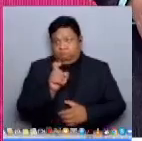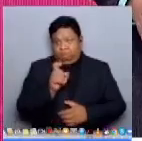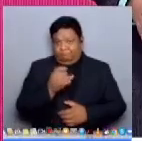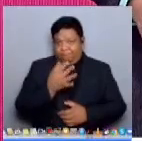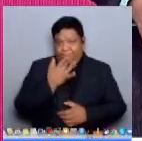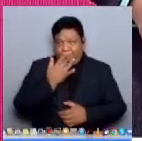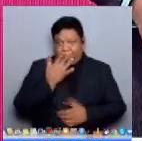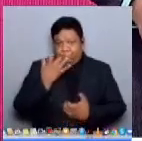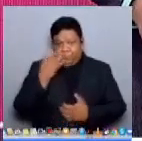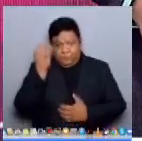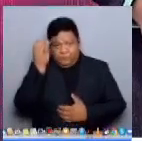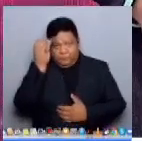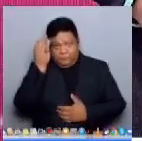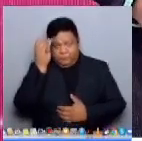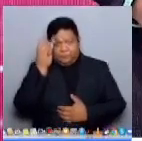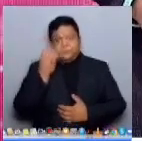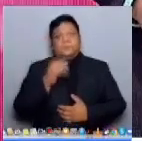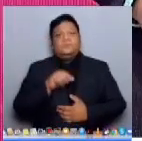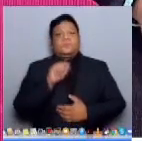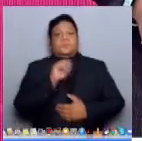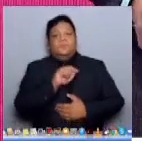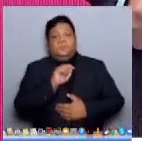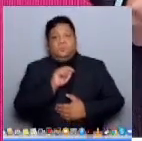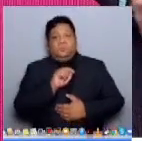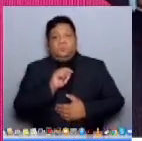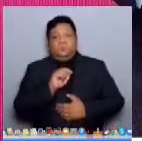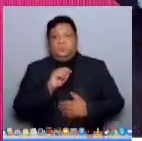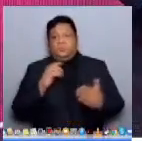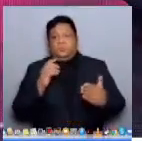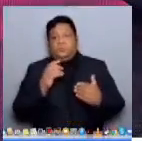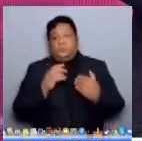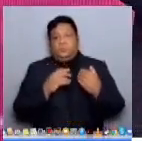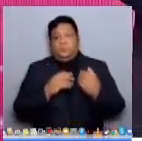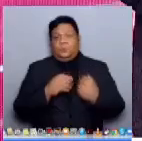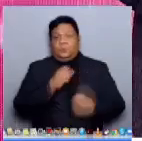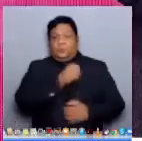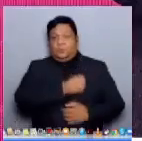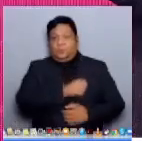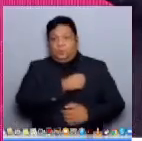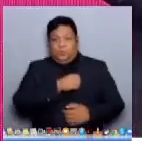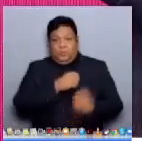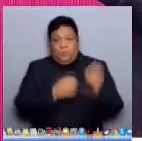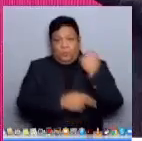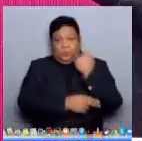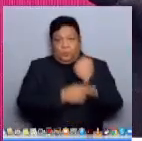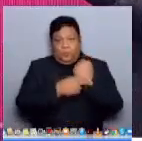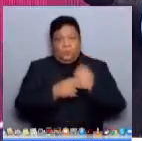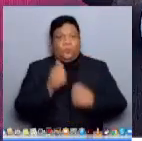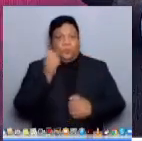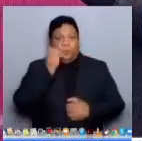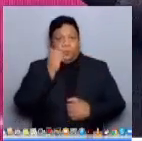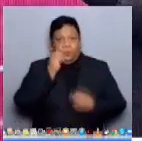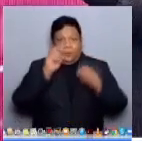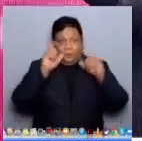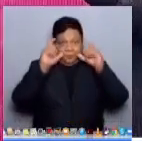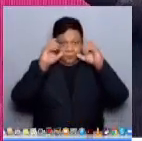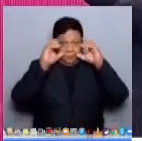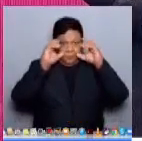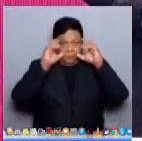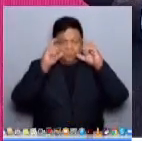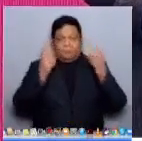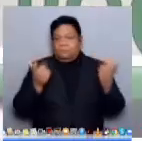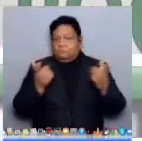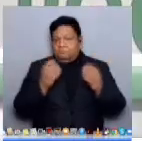ito sa Switzerland kung saan lagi kang gising. Kung saan yan, alamin natin sa unang balita ni Salima Refran.